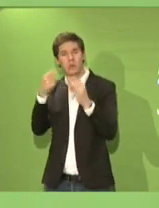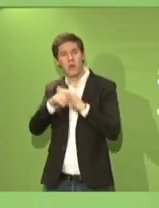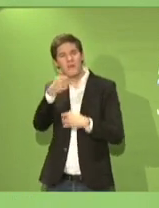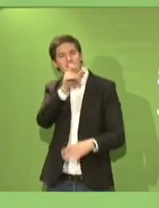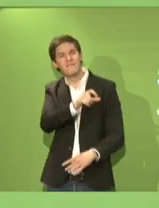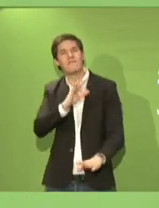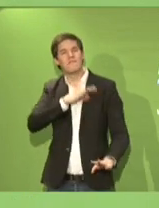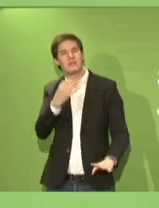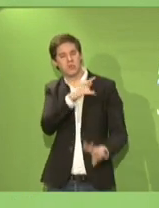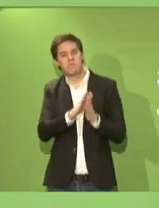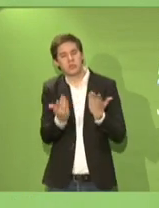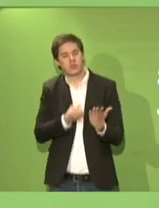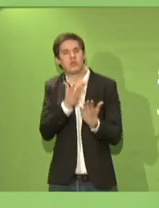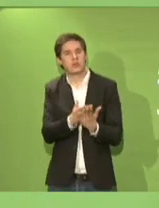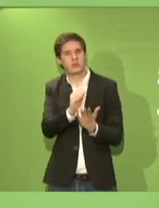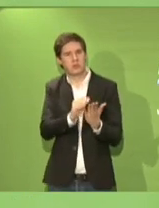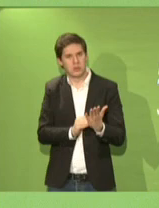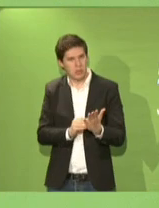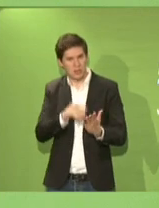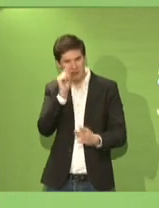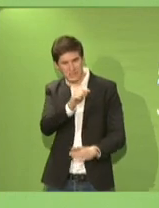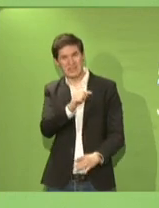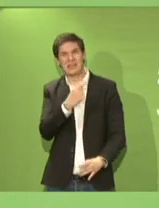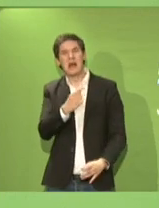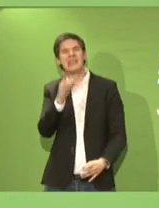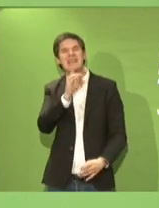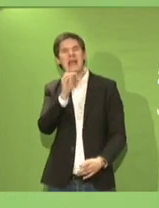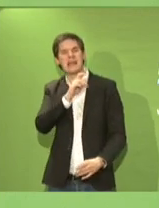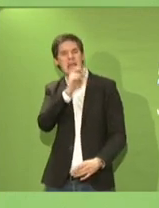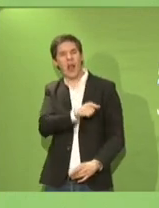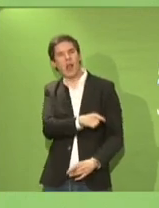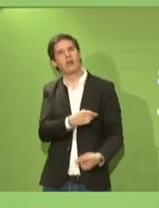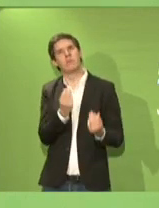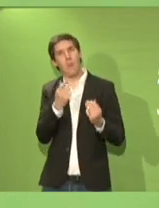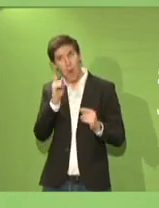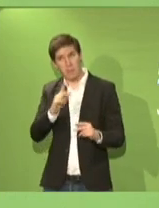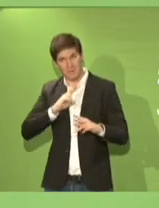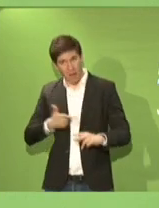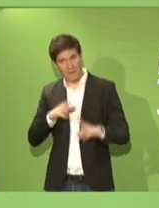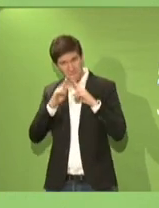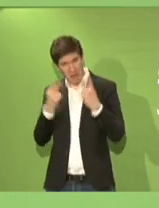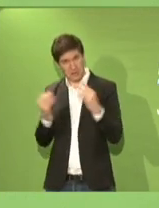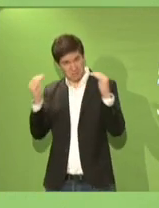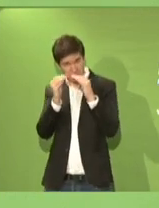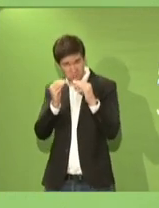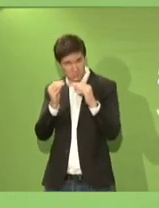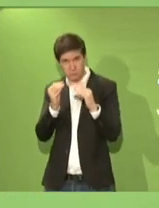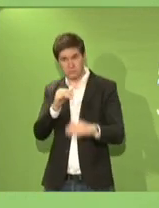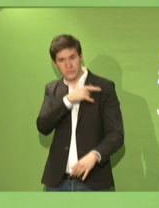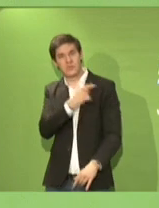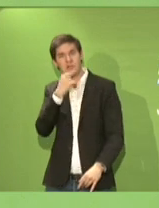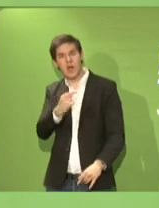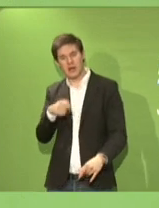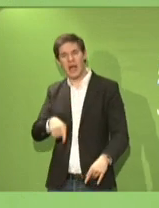Franzosen, eine Gerechtigkeitsdebatte des Franzosen Piketty. Er zeigt, dass die Schere zwischen Arm und Reich immer